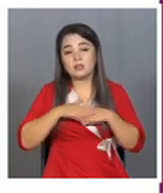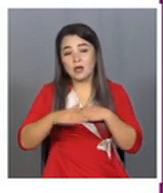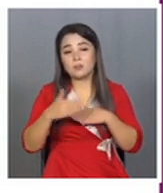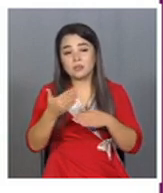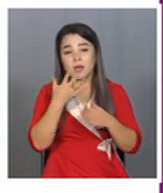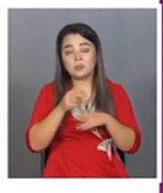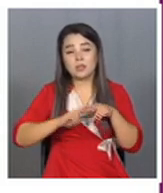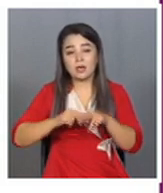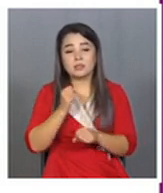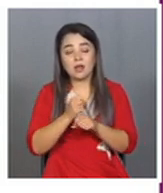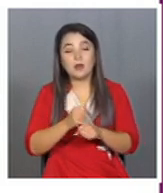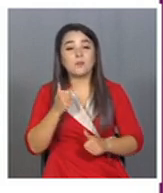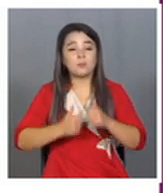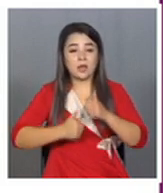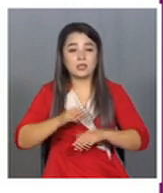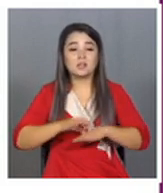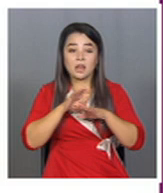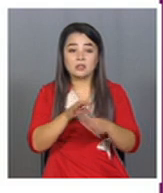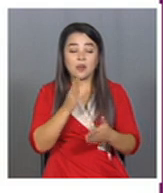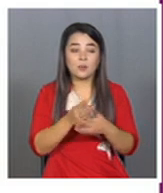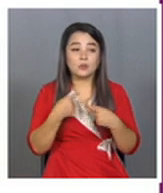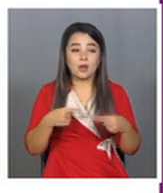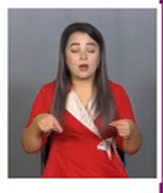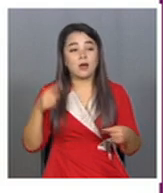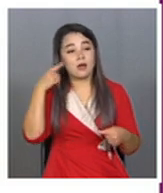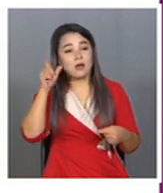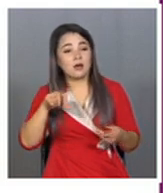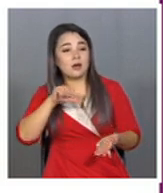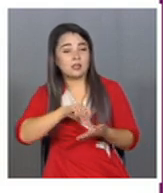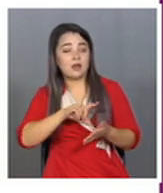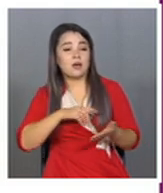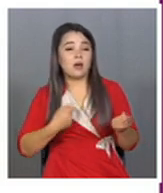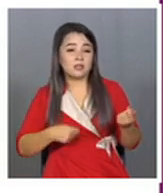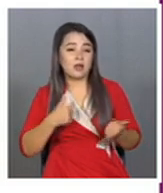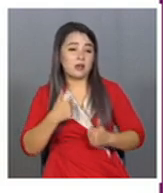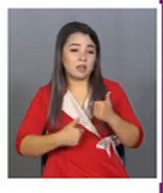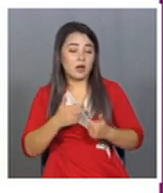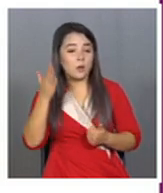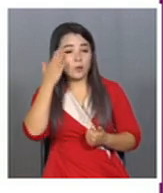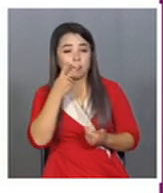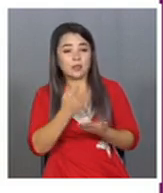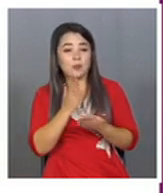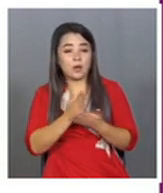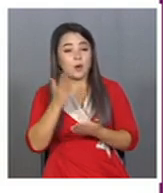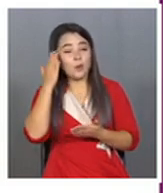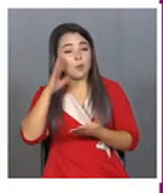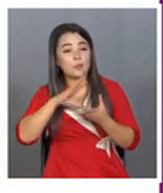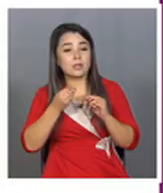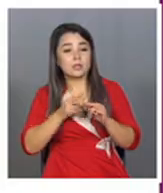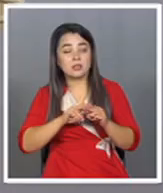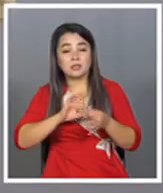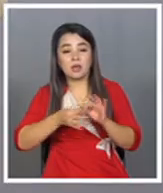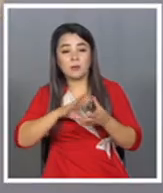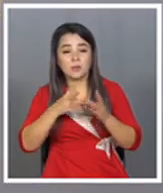төселіп, бәйге жарыстырып, дүлдүл ақындар айтысқа түсіп, өнер көрсеткен. Ойымызды қорытындылайтын